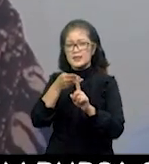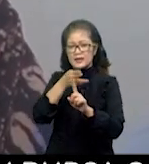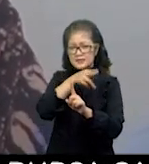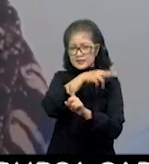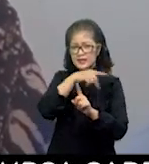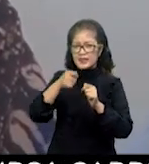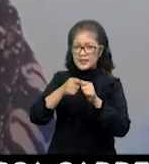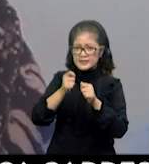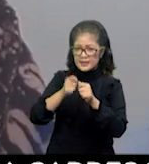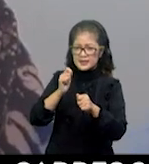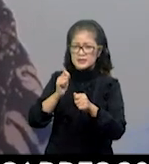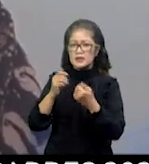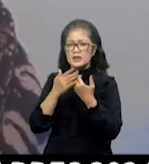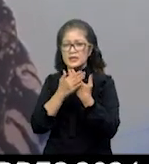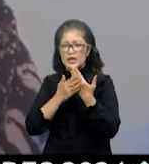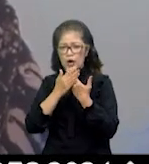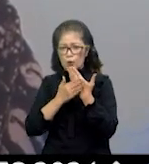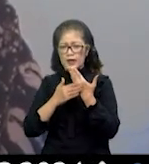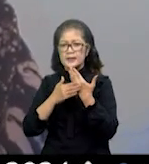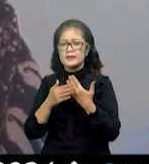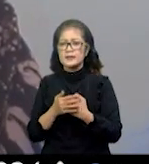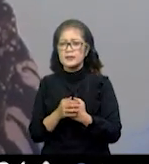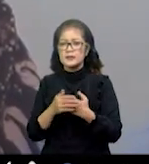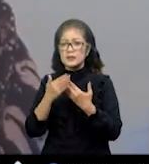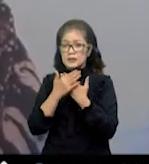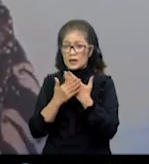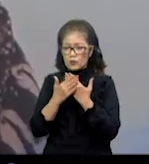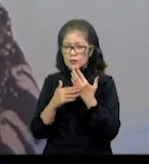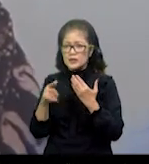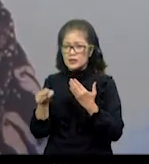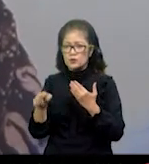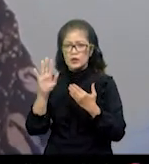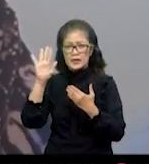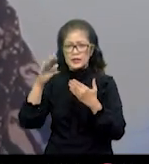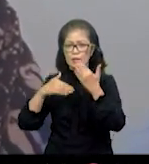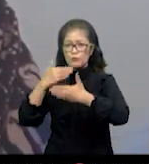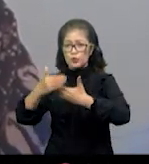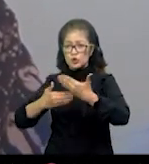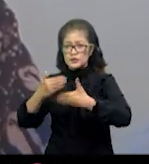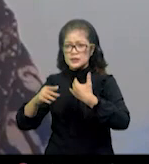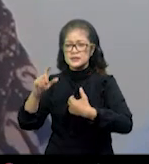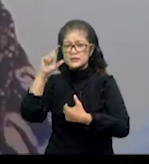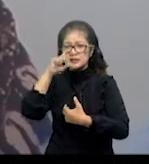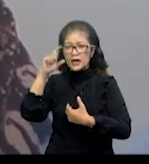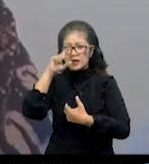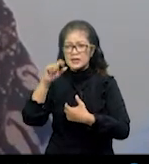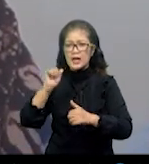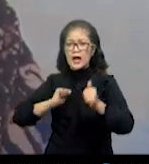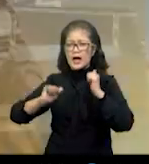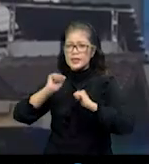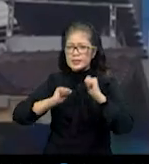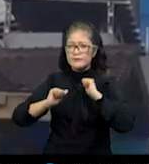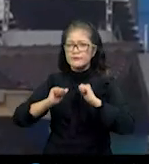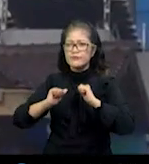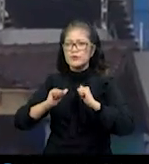dan treatment ya. Jadi untuk treatmentnya, untuk tracingnya sendiri kita akan terus mencari dengan aktif case findingnya ke